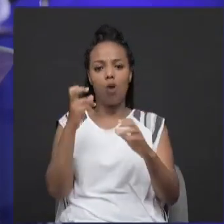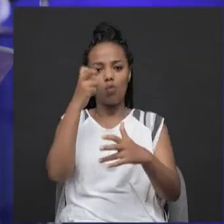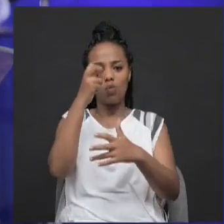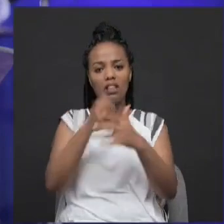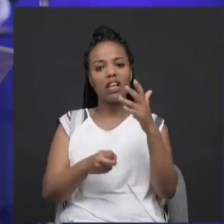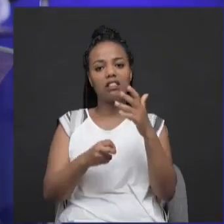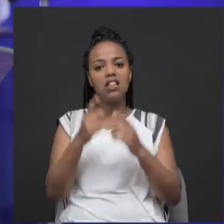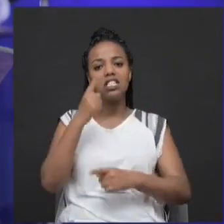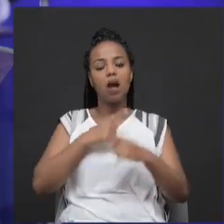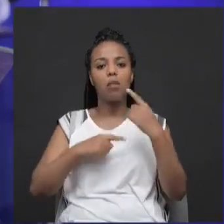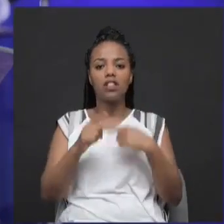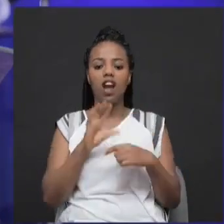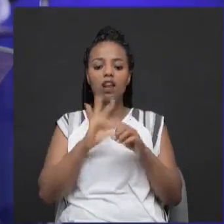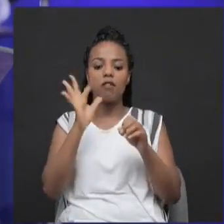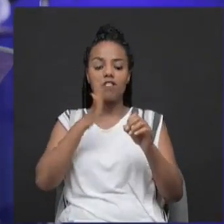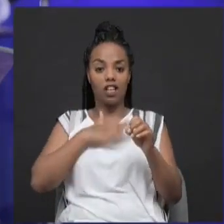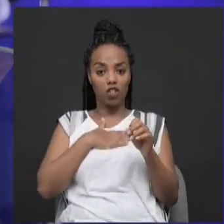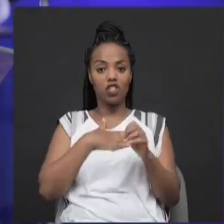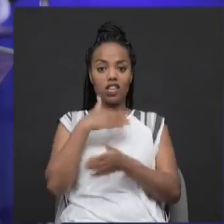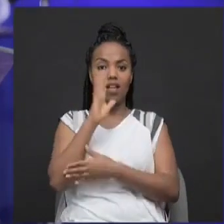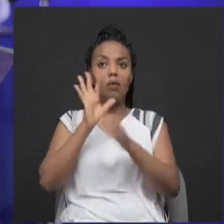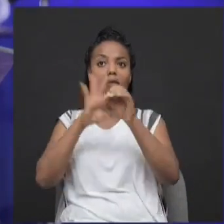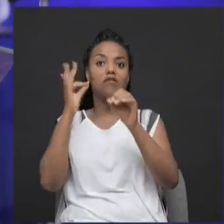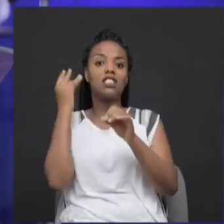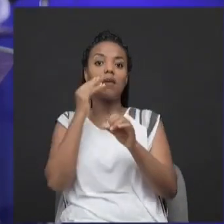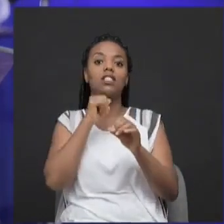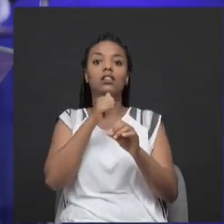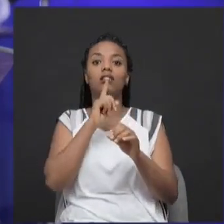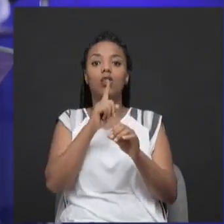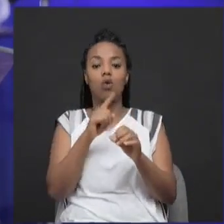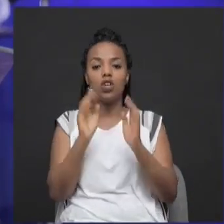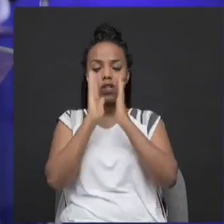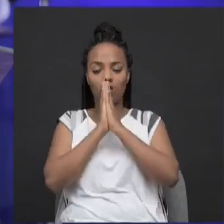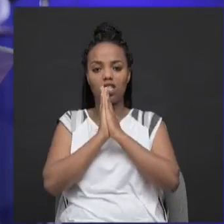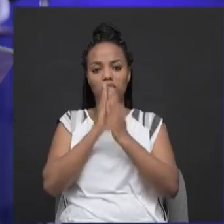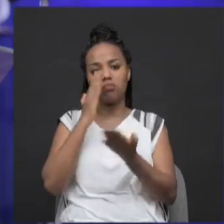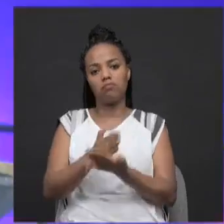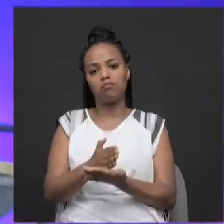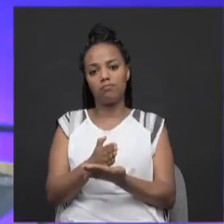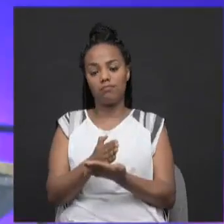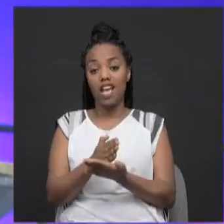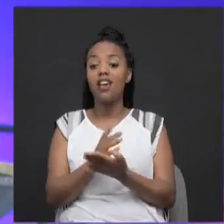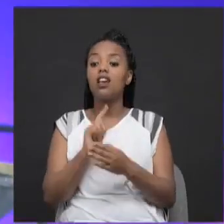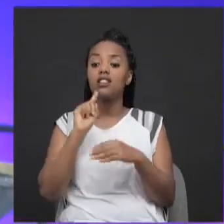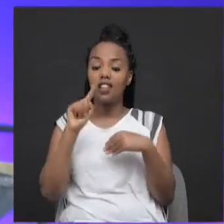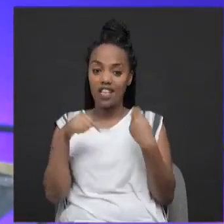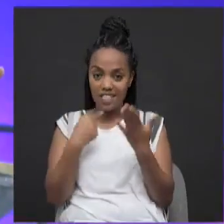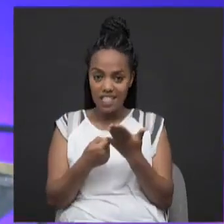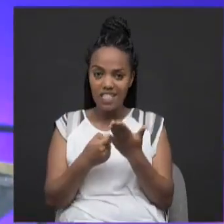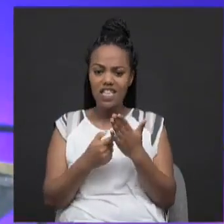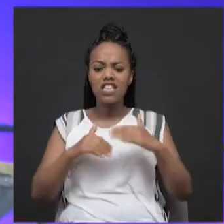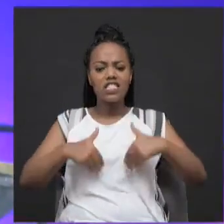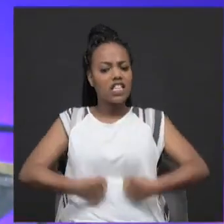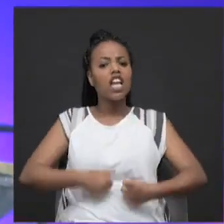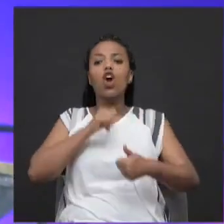እንዳመጣ ለመንፈሳችን የእግዚአብሔር መንፈስ ሳይመሰክርልን ነው ጸሎታችንን የምናቆመው። ስለዚህ